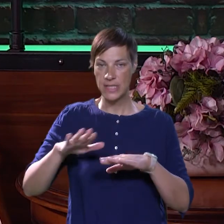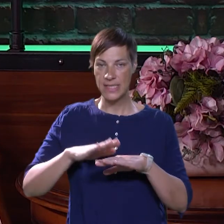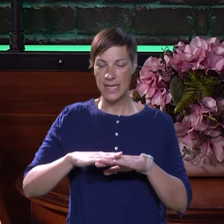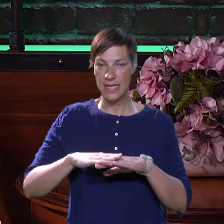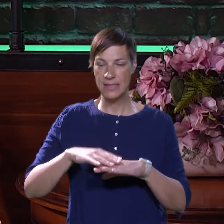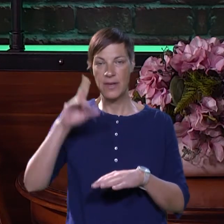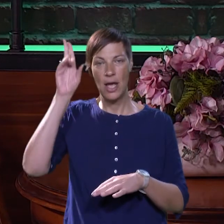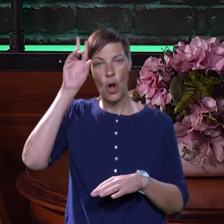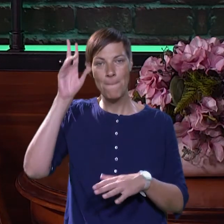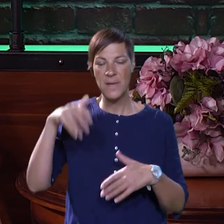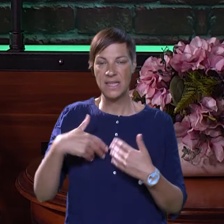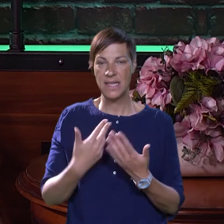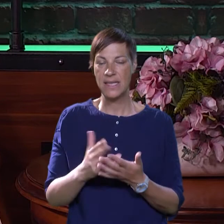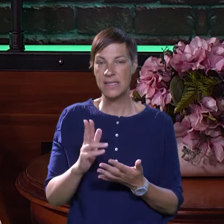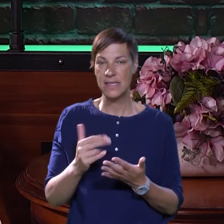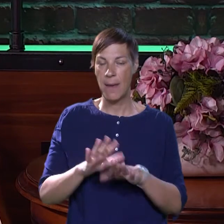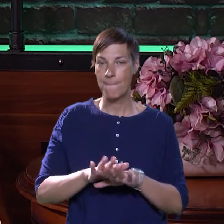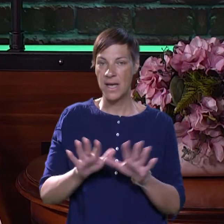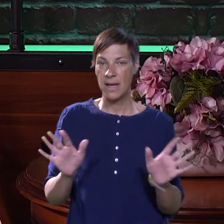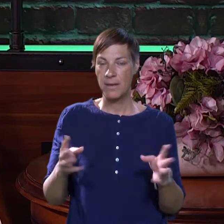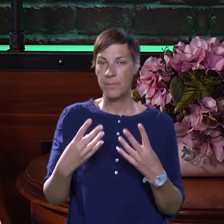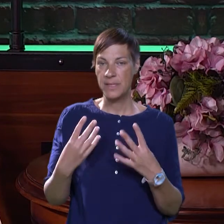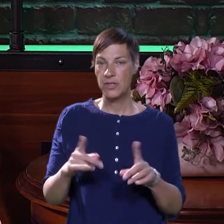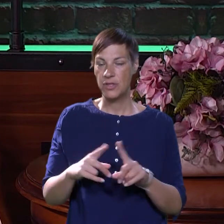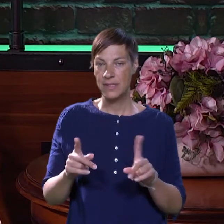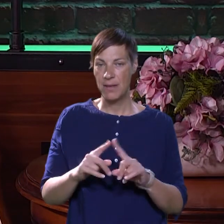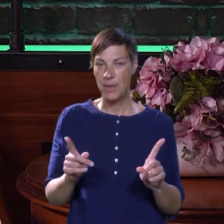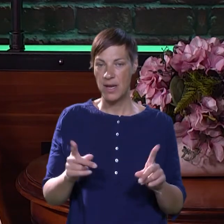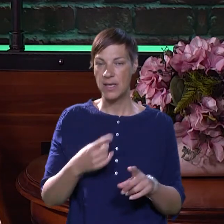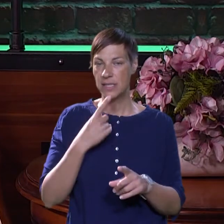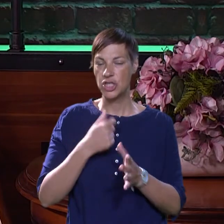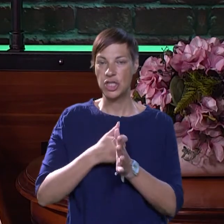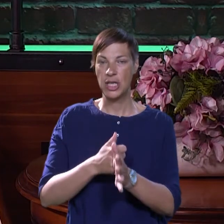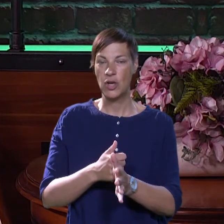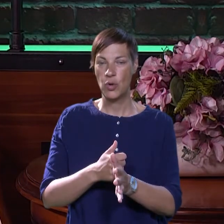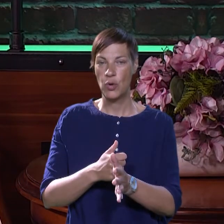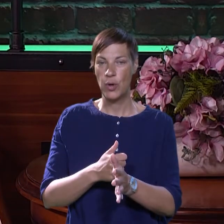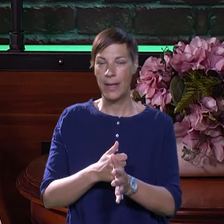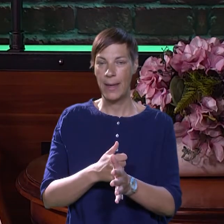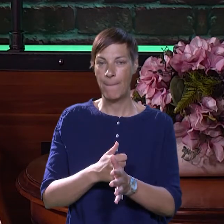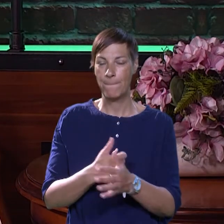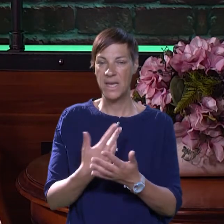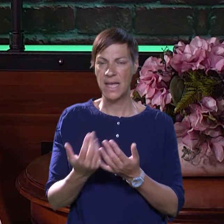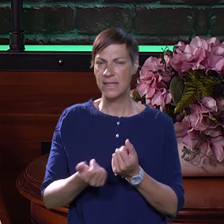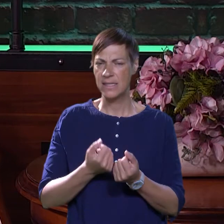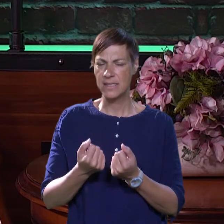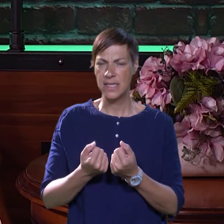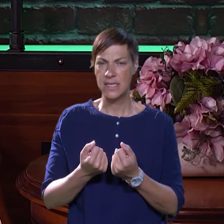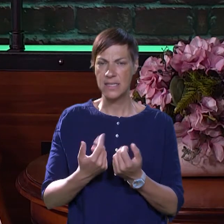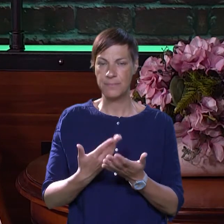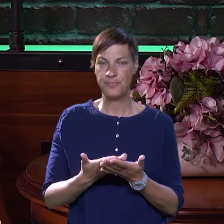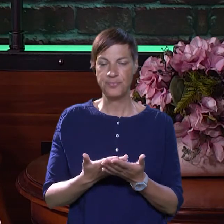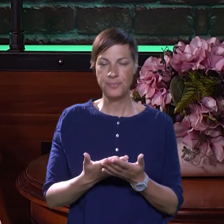razvile. Kompetencije, ono ima nekakva lepeza od 8 različitih koje prate lifelong learning skills.